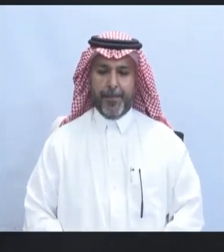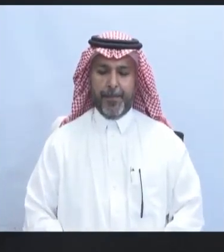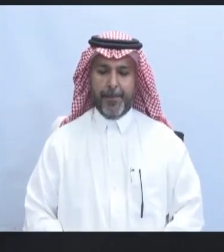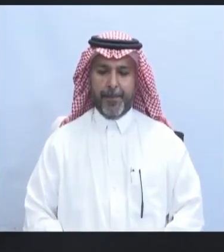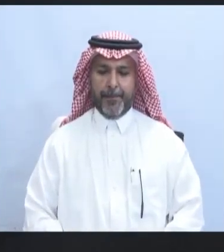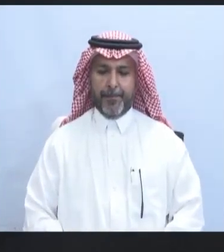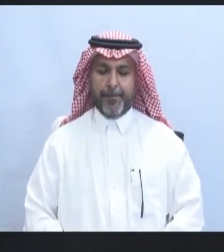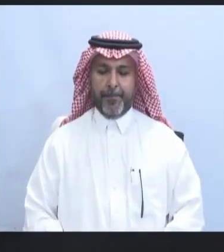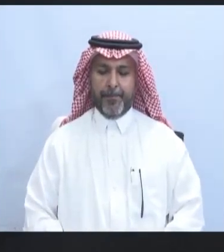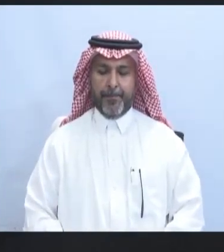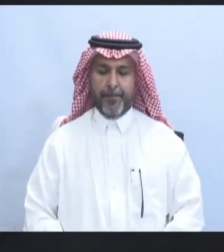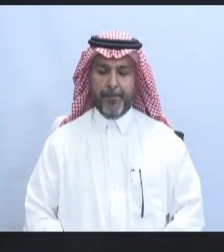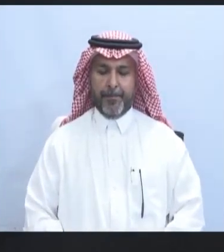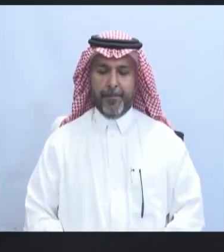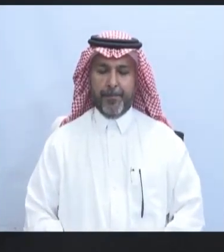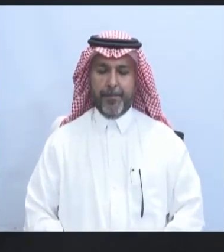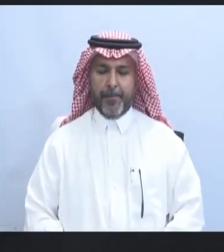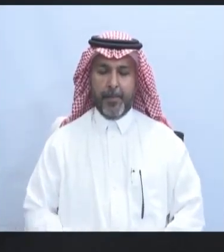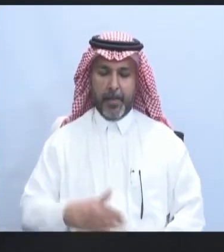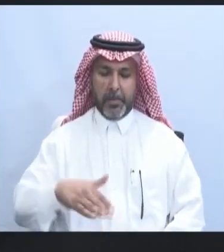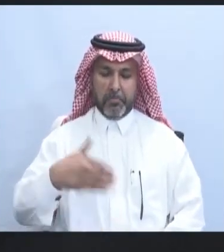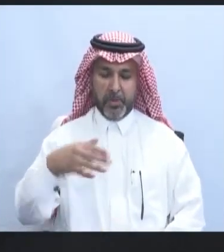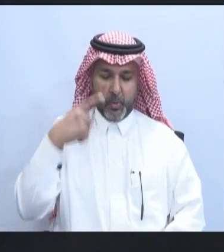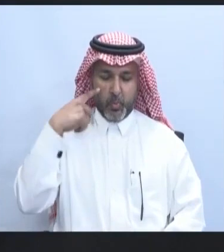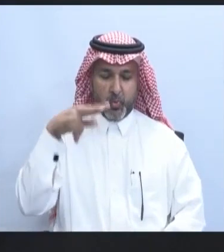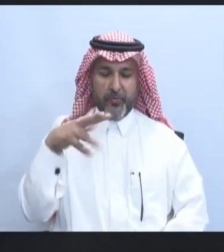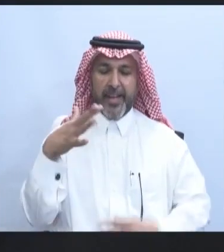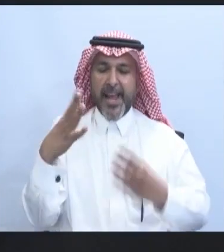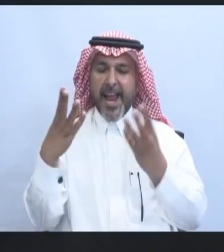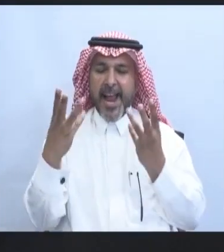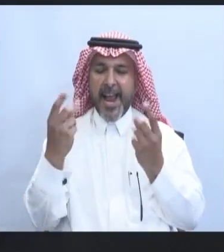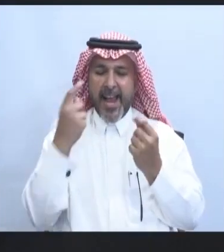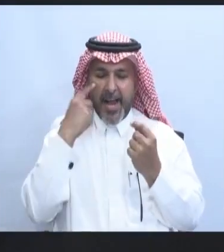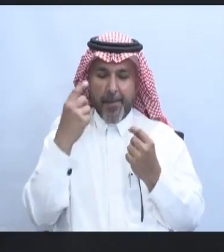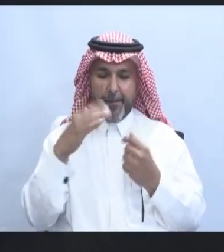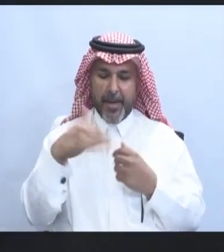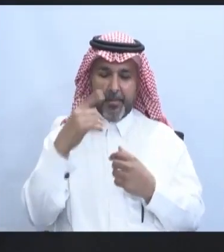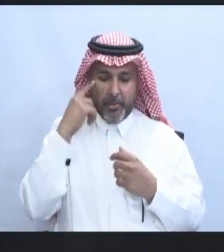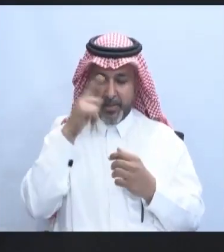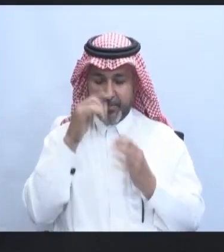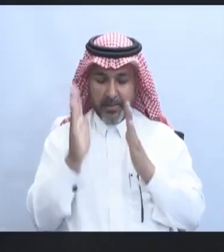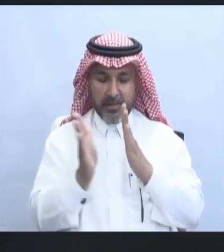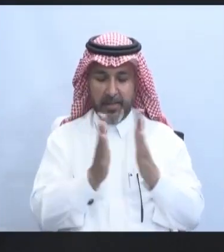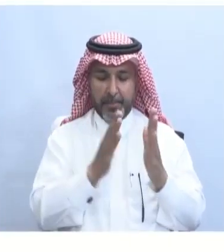فلذلك هي عالميه ومتطوره وفيها القيم والمبادئ الانسانيه